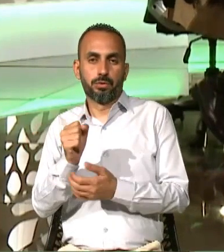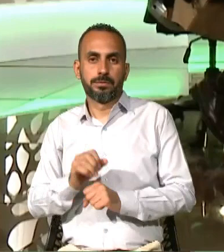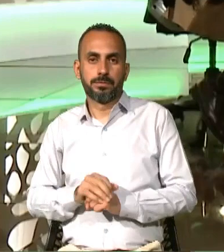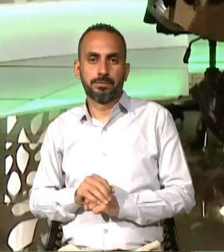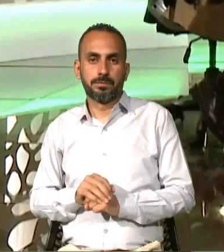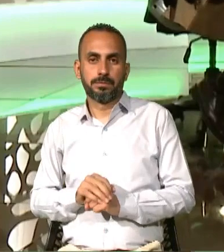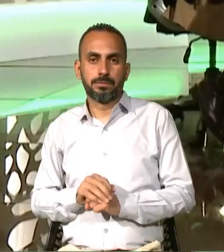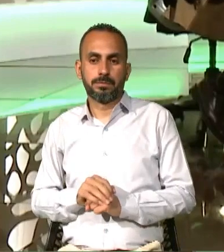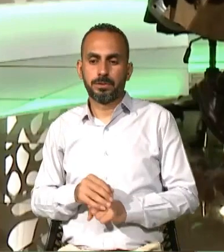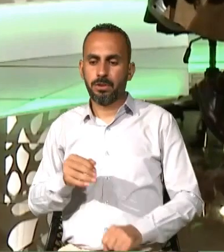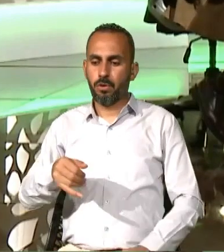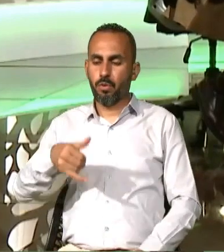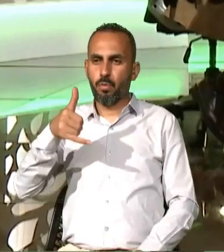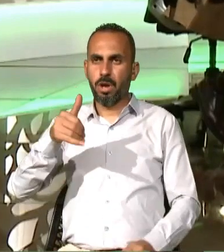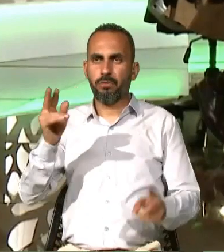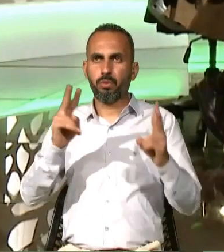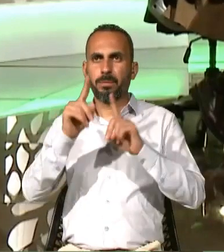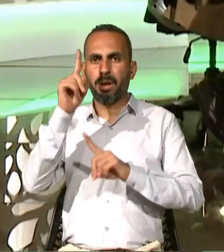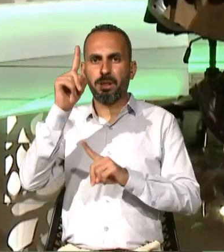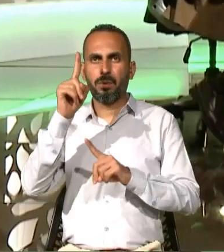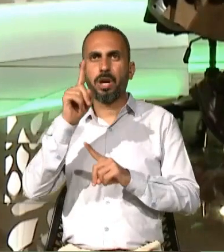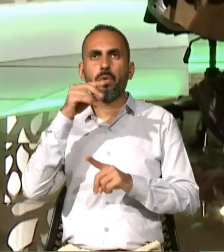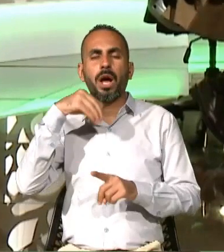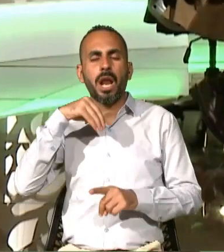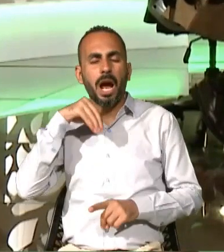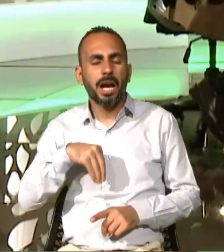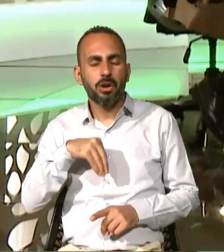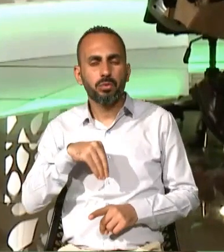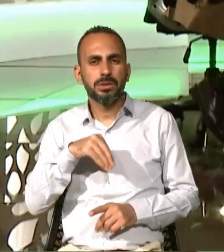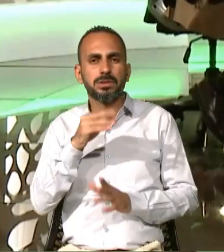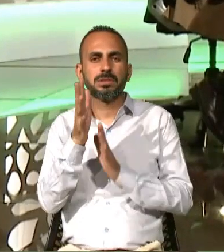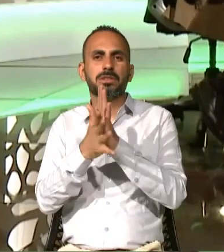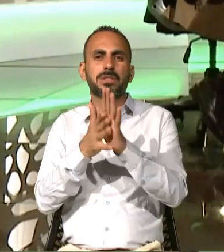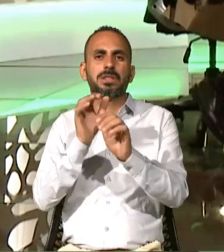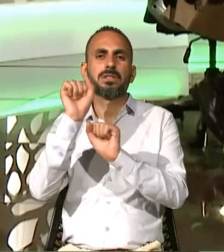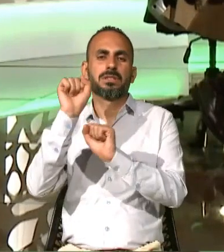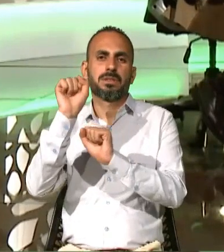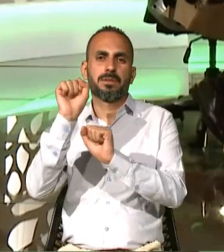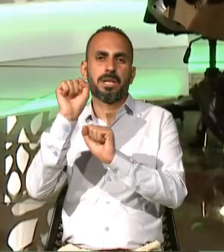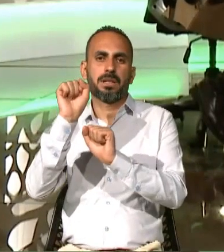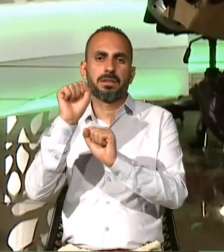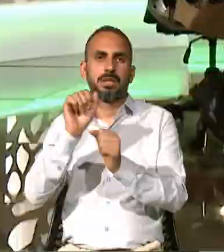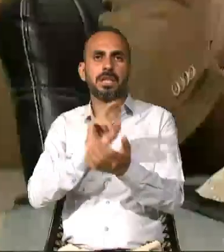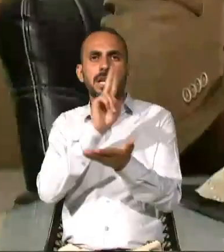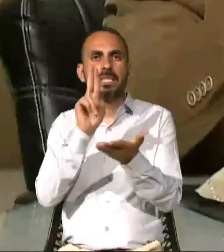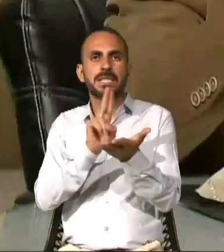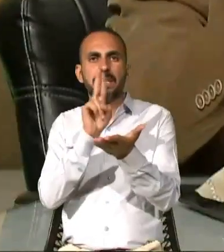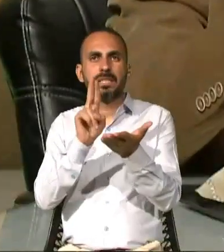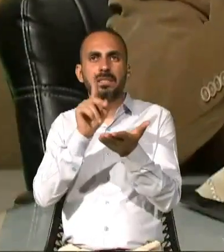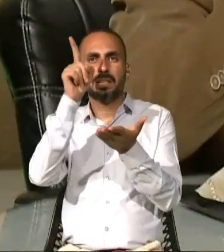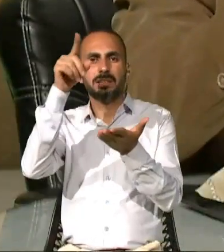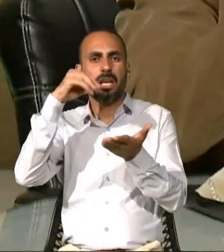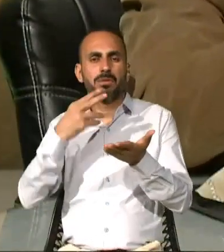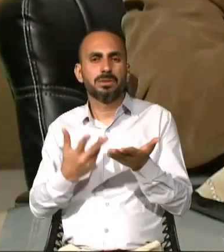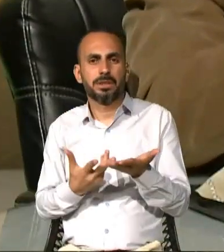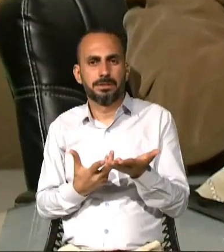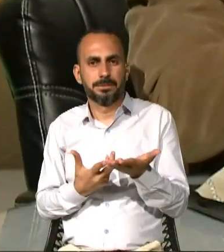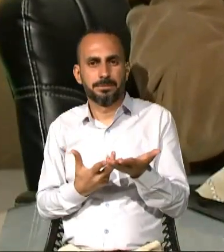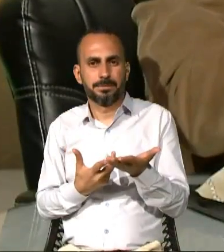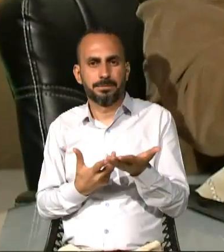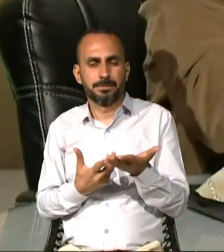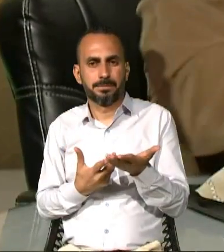له جاوبني على شكواي. الرائع قوي يا أسيس انه في عدد 2 من أصح 2 بعديها عدد 1 يقول